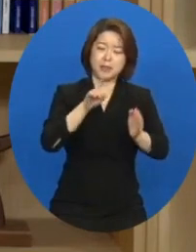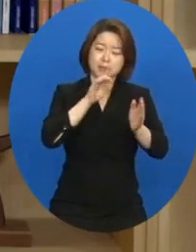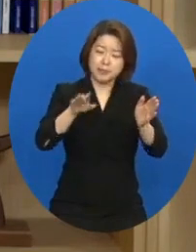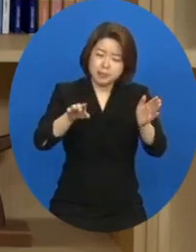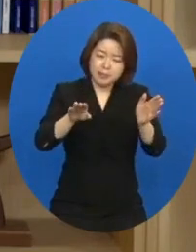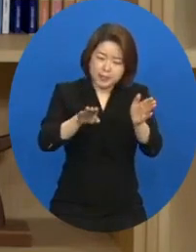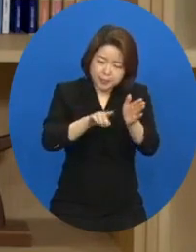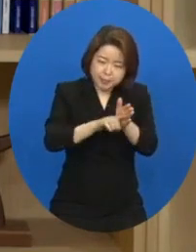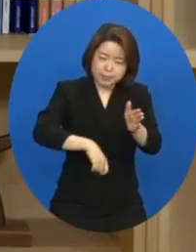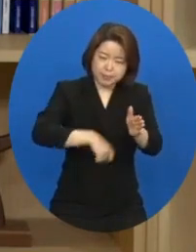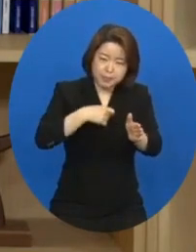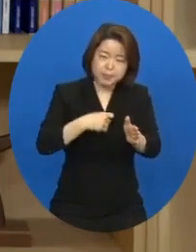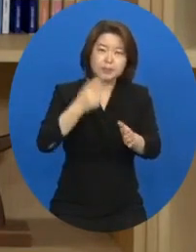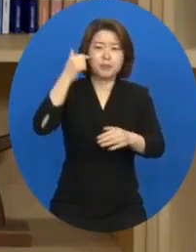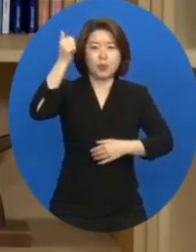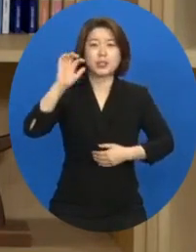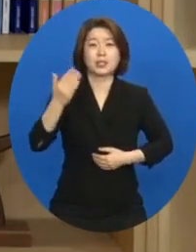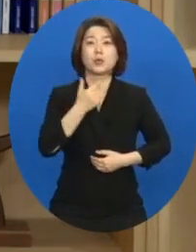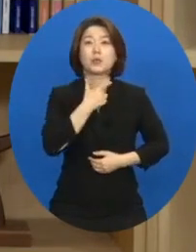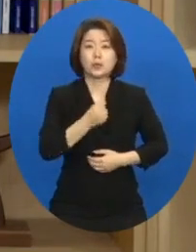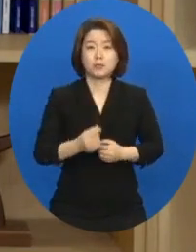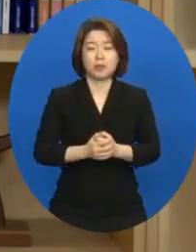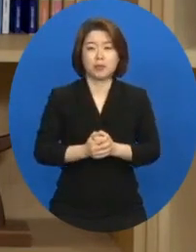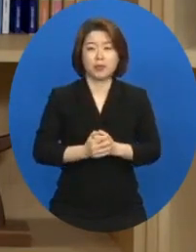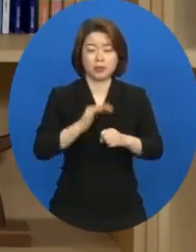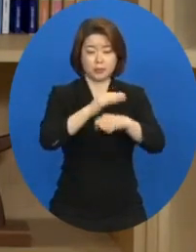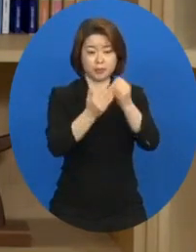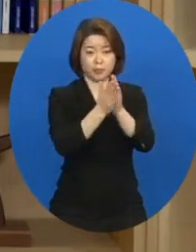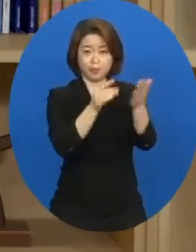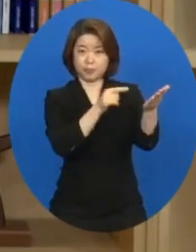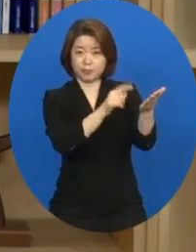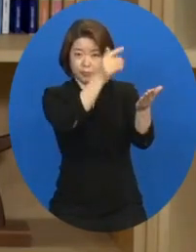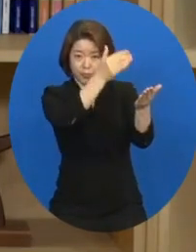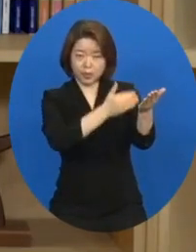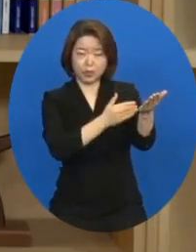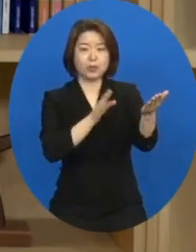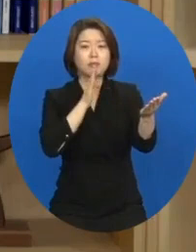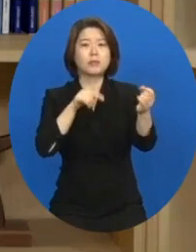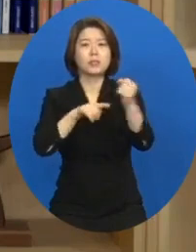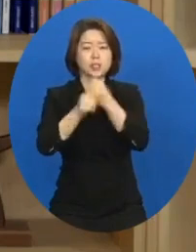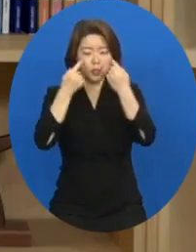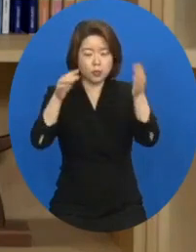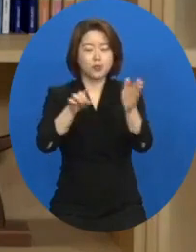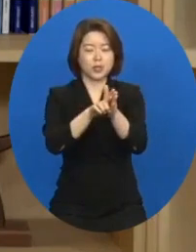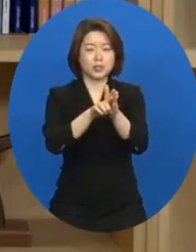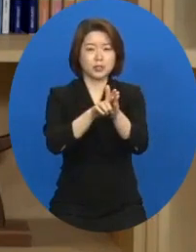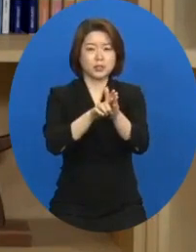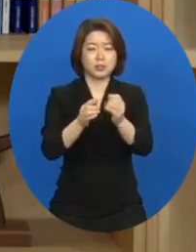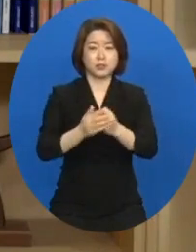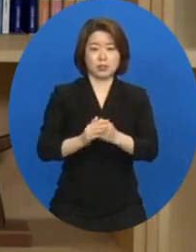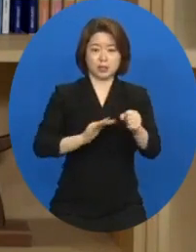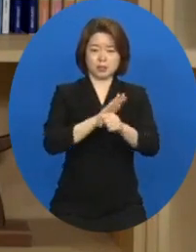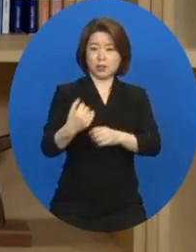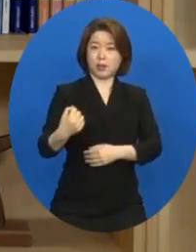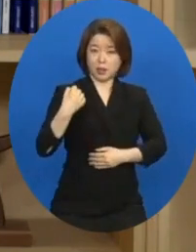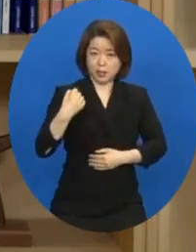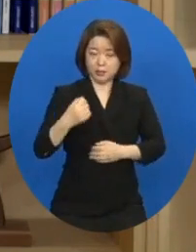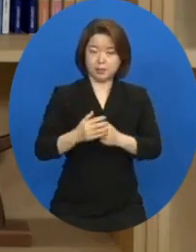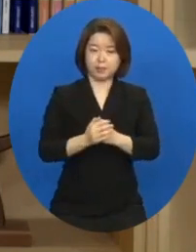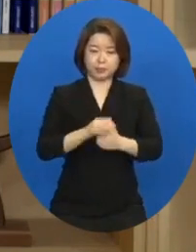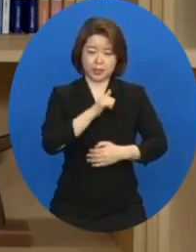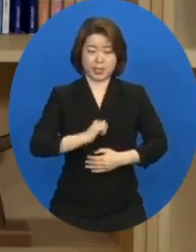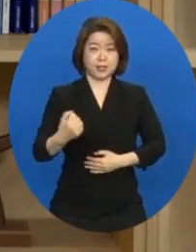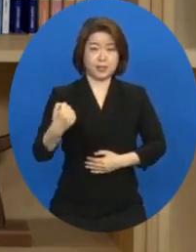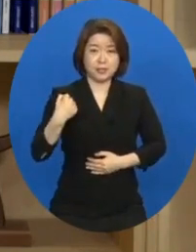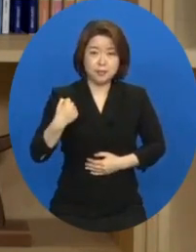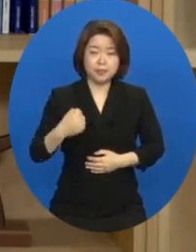저는 성경 있는 내용이 진리일 거라고 저는 확신합니다 사랑의 능력 잉 내에